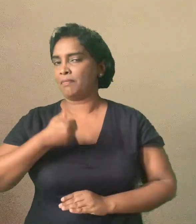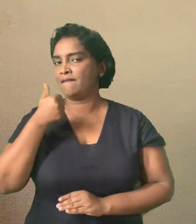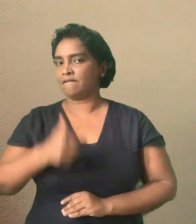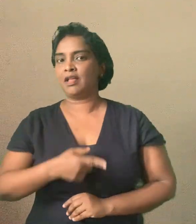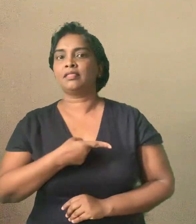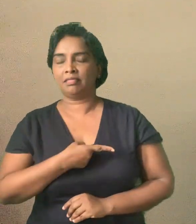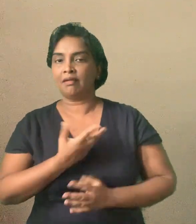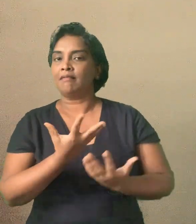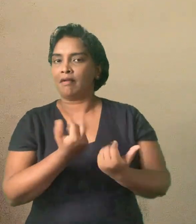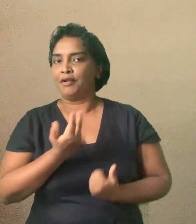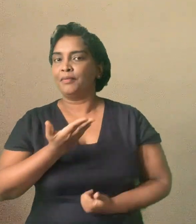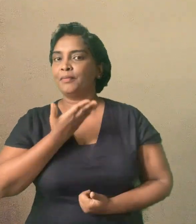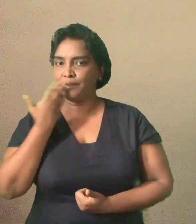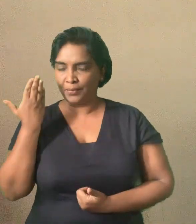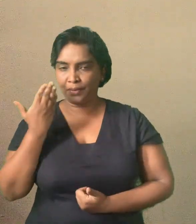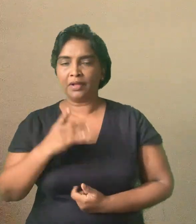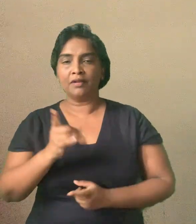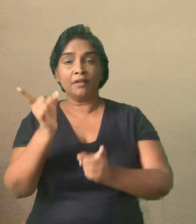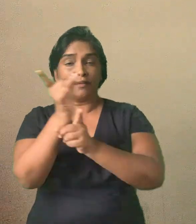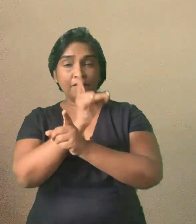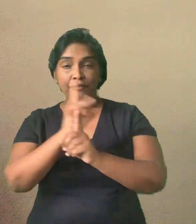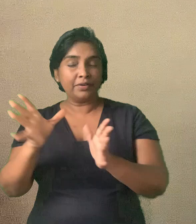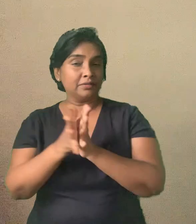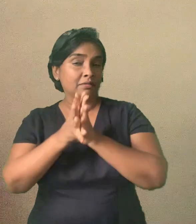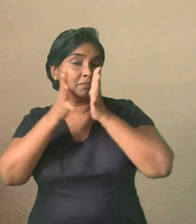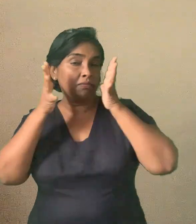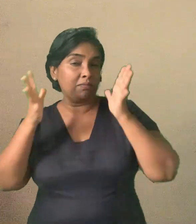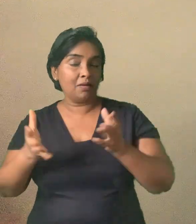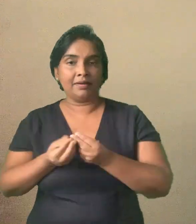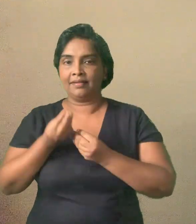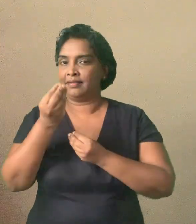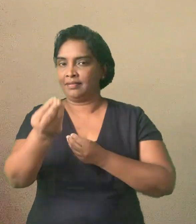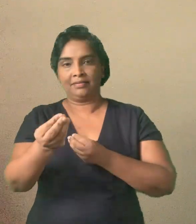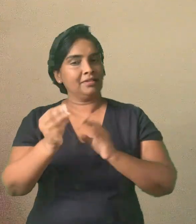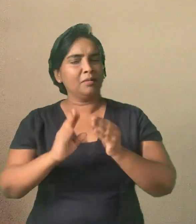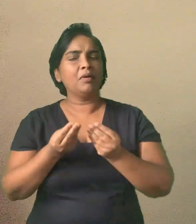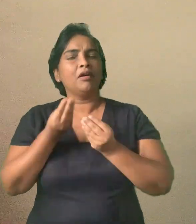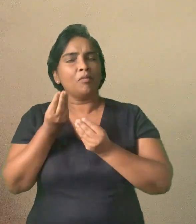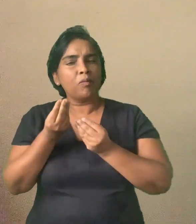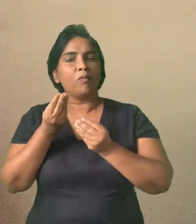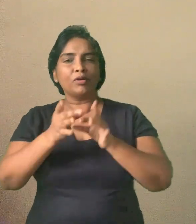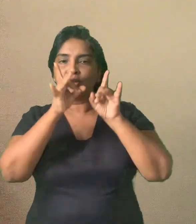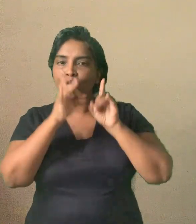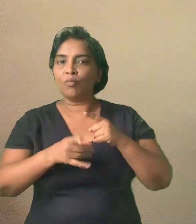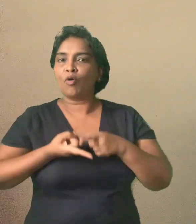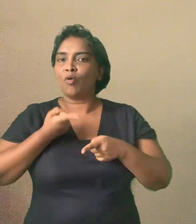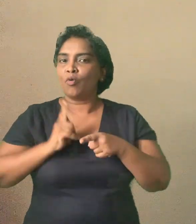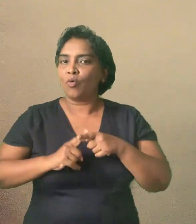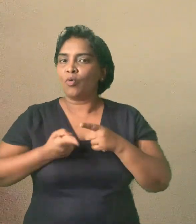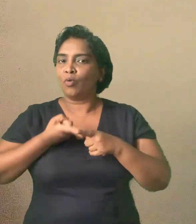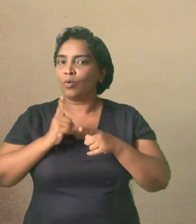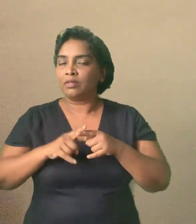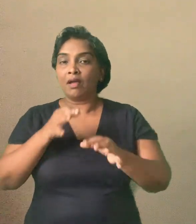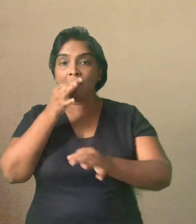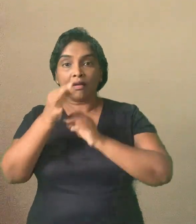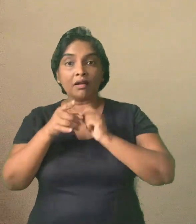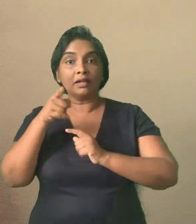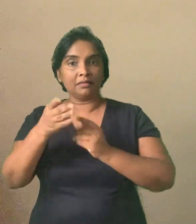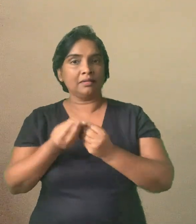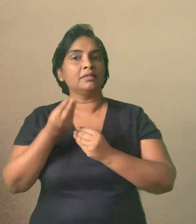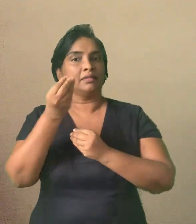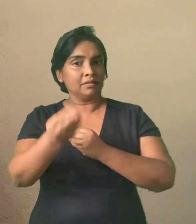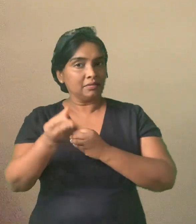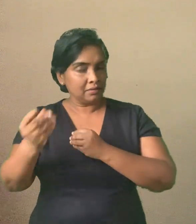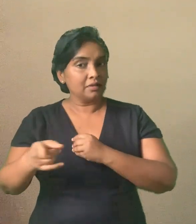අපිට ලබා ගන්න පුළුවන්. ඉතින් එක සැරේ ලොකු දේවල් දෙනවට වැඩිය කෙටි මෙවැනි උදාහරණ සහිත කතා වලින් ඔබට